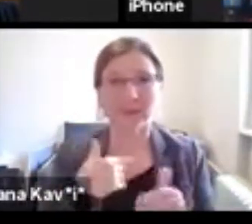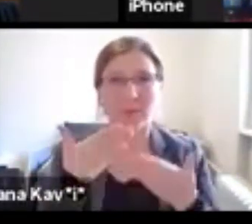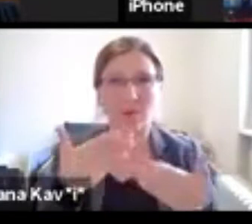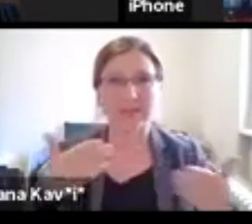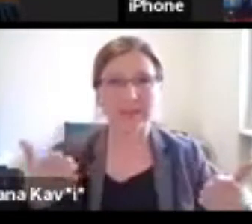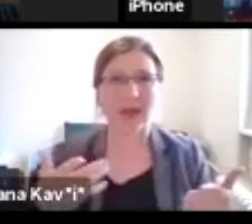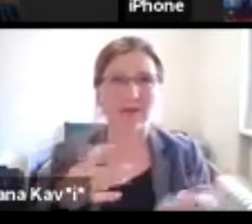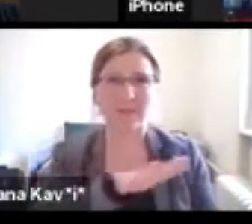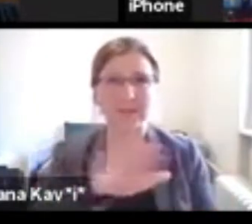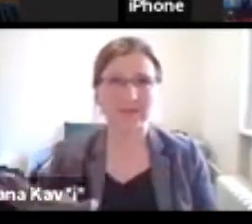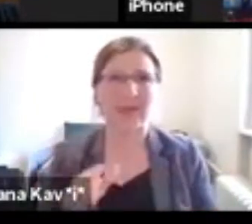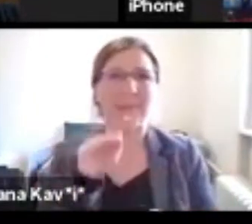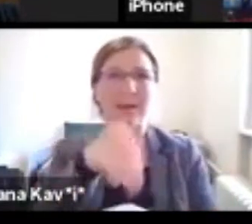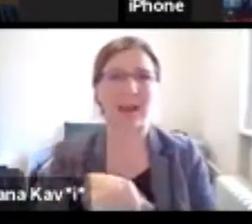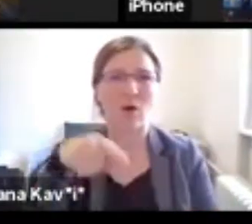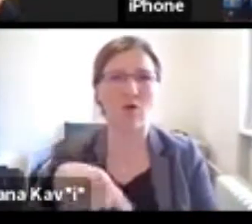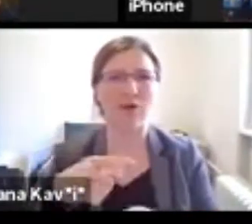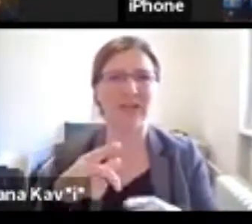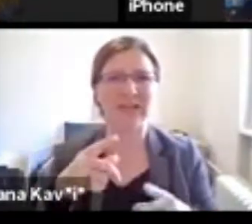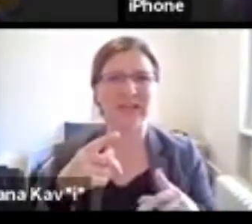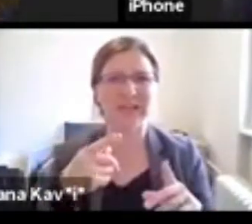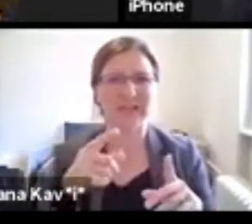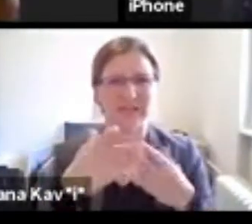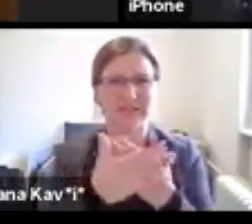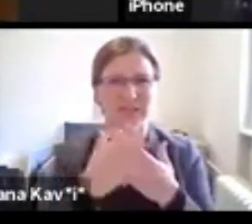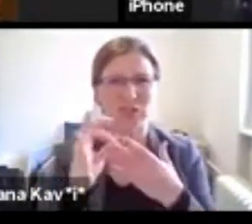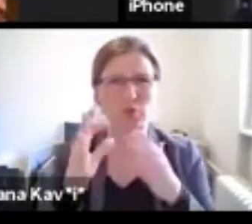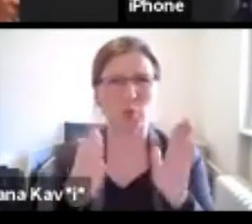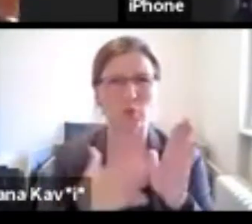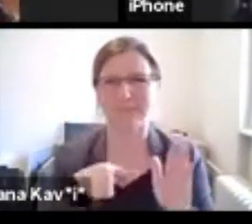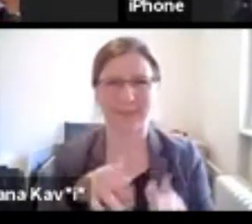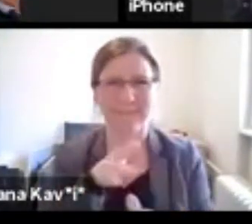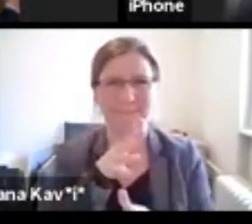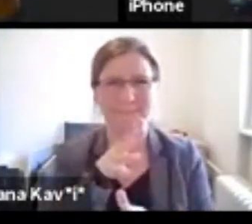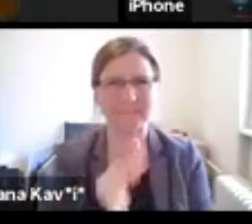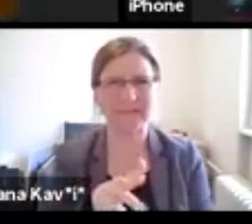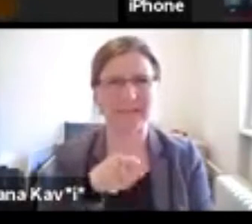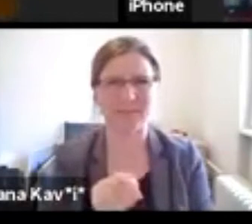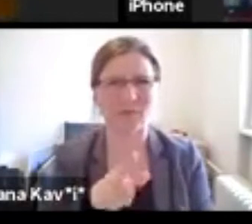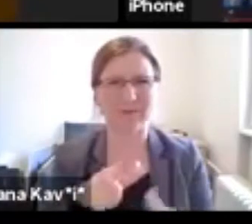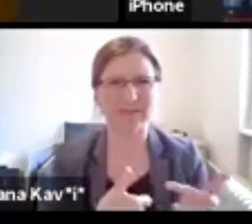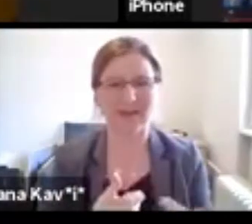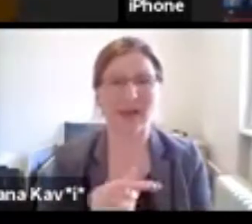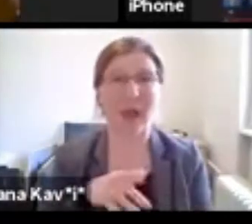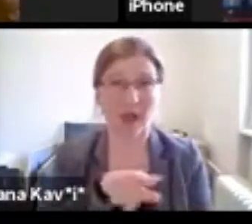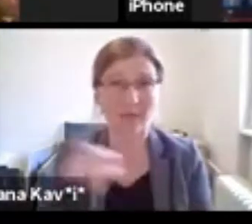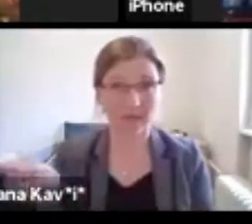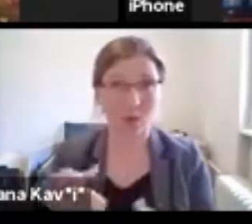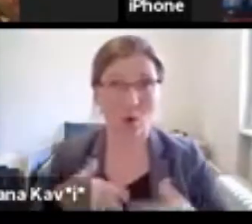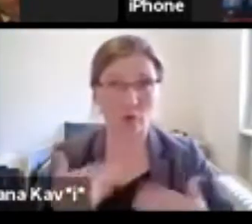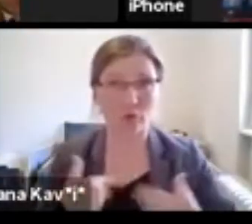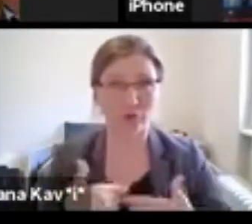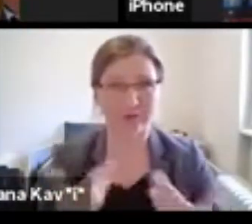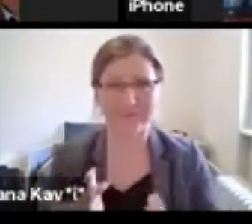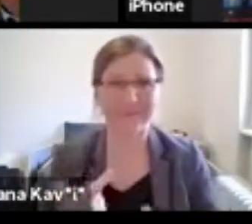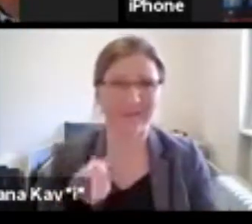nesretnog Zuma. Mrzim ovakve stvari, vi ste oduševljeni s tim, šalim se naravno da niste. Pozdravljam